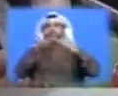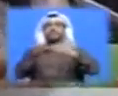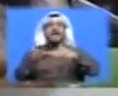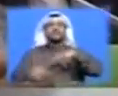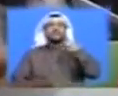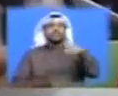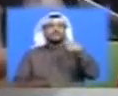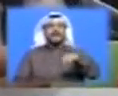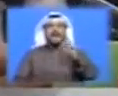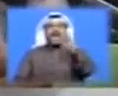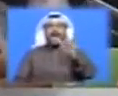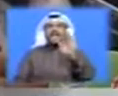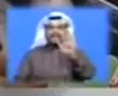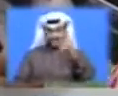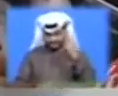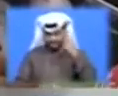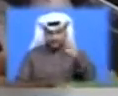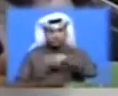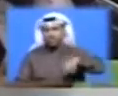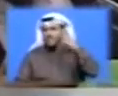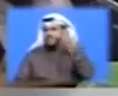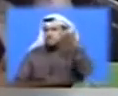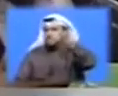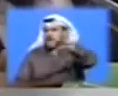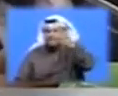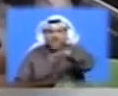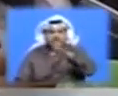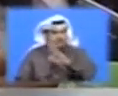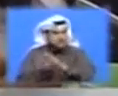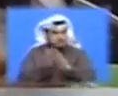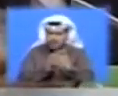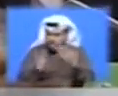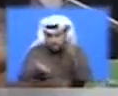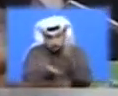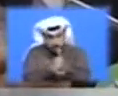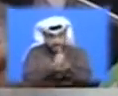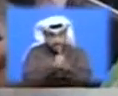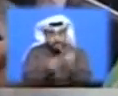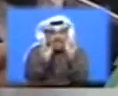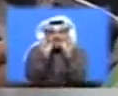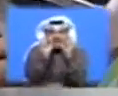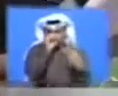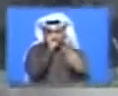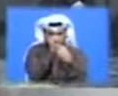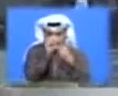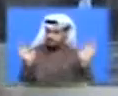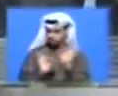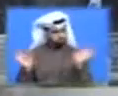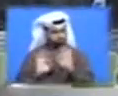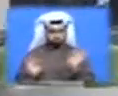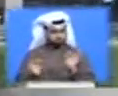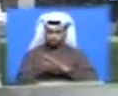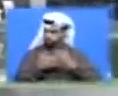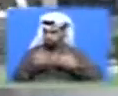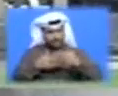لشؤون الصحة العامة أن حالات الوفيات تحصل ليست بسبب الإصابة بإنفلونزا الخنازير، بل